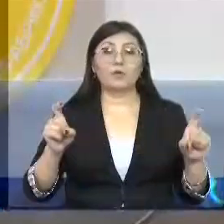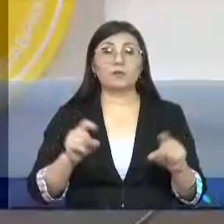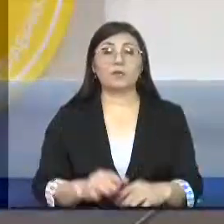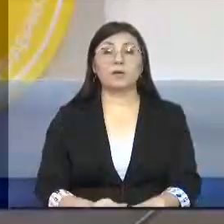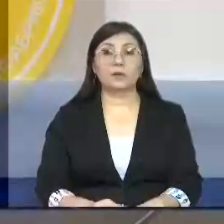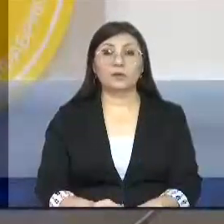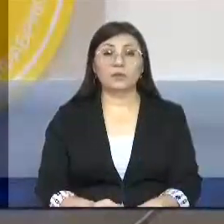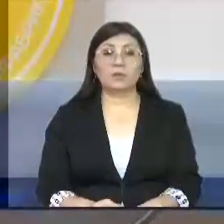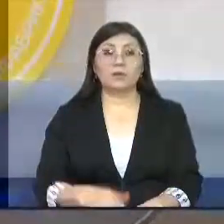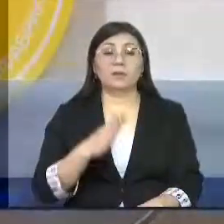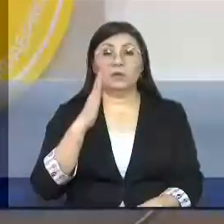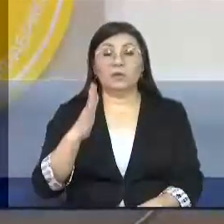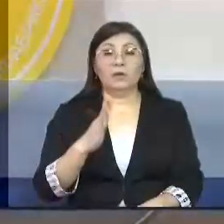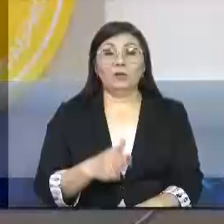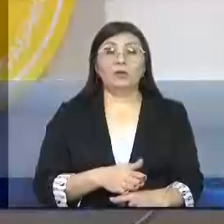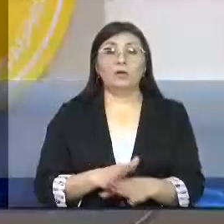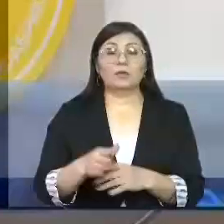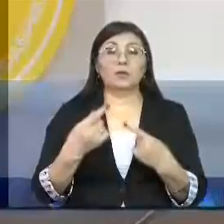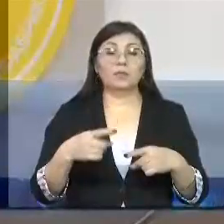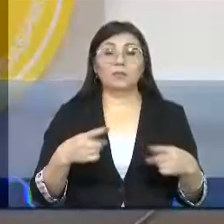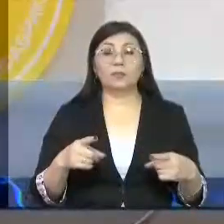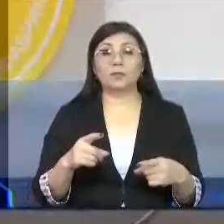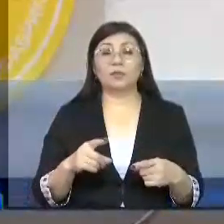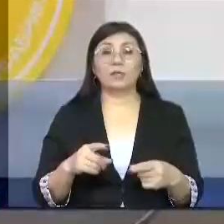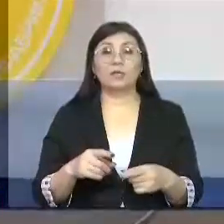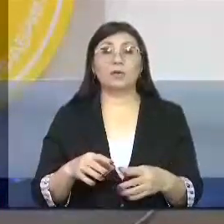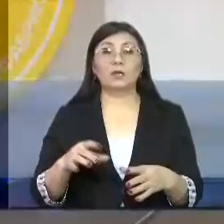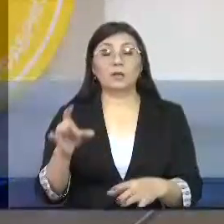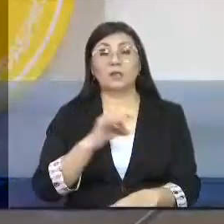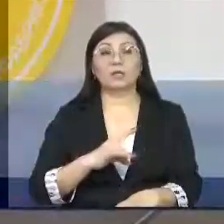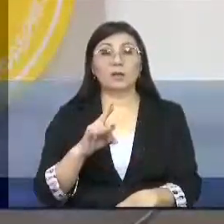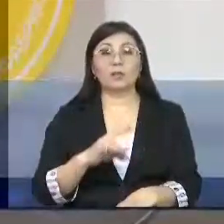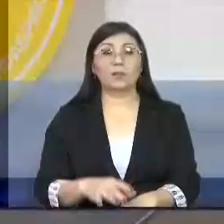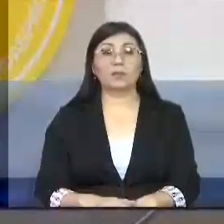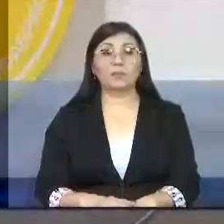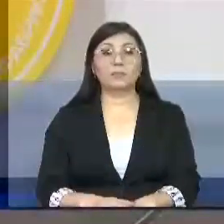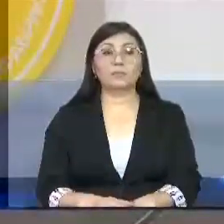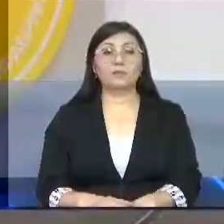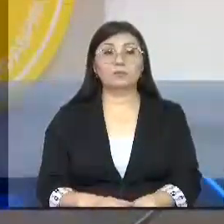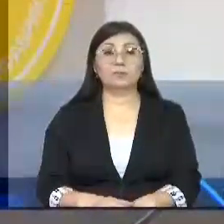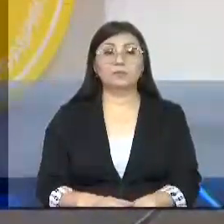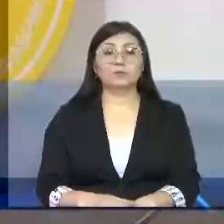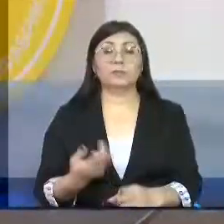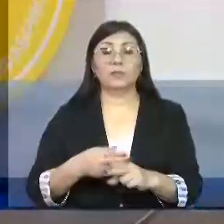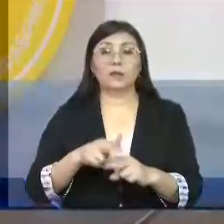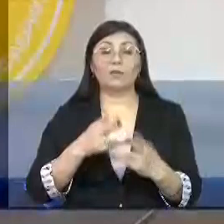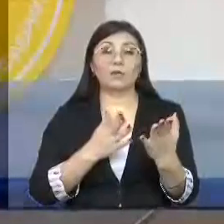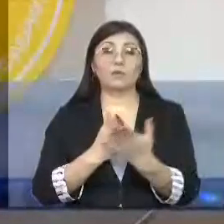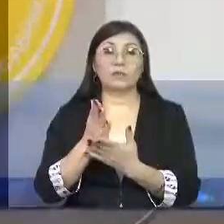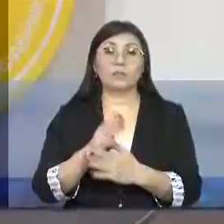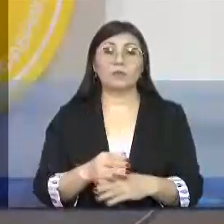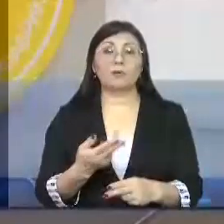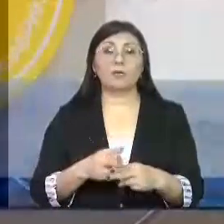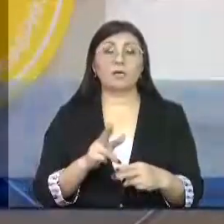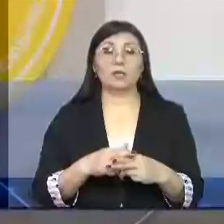и дальше уже реализоваться в другие районы, поселки. Вот. То есть в этом же направлении? Да, в этом же направлении. Это